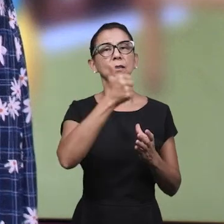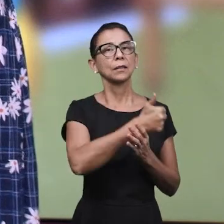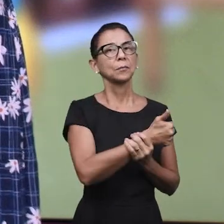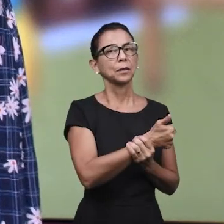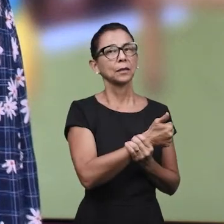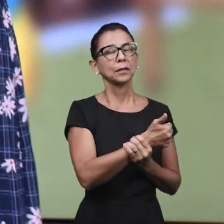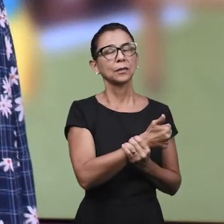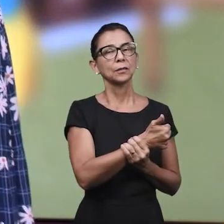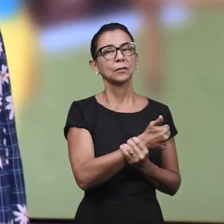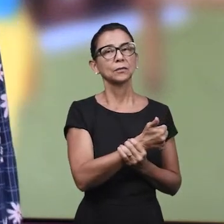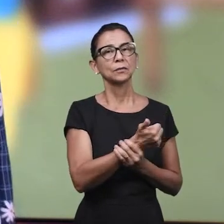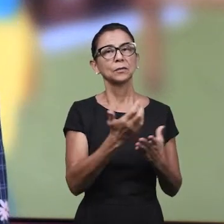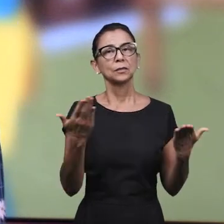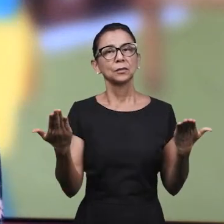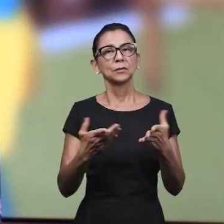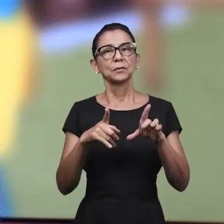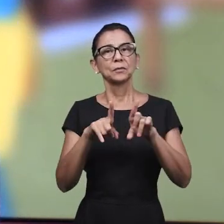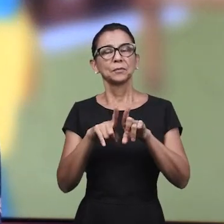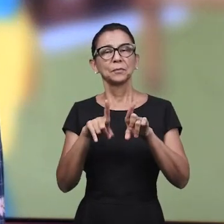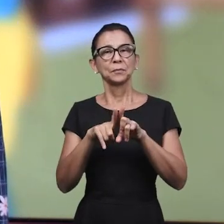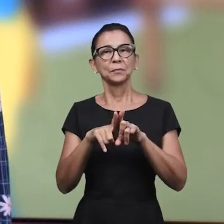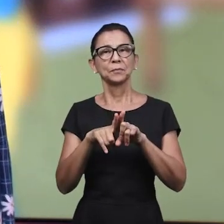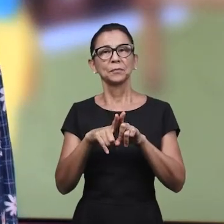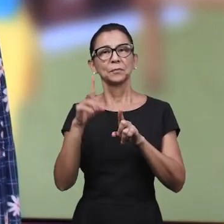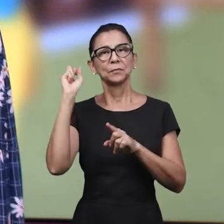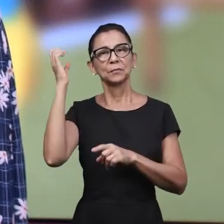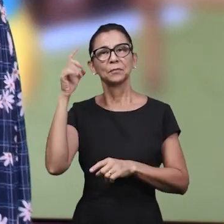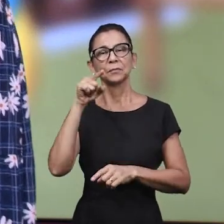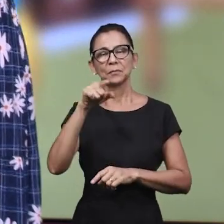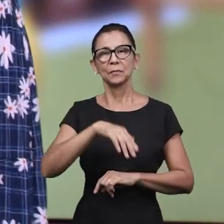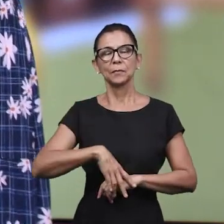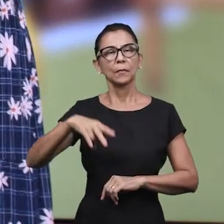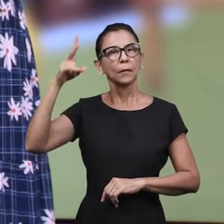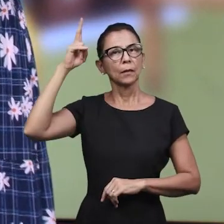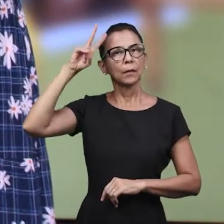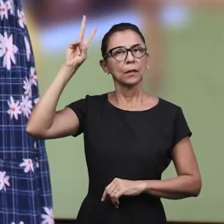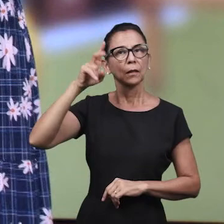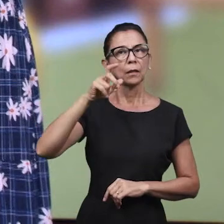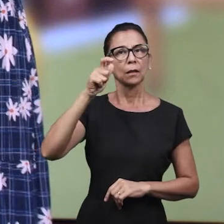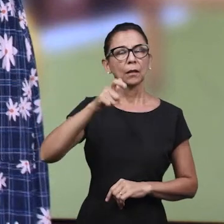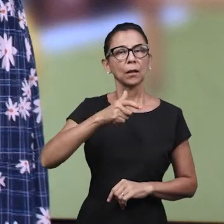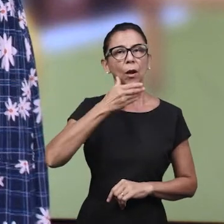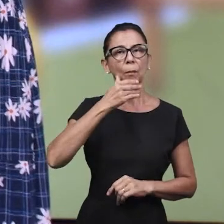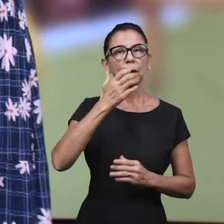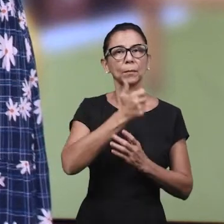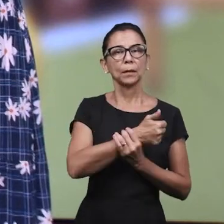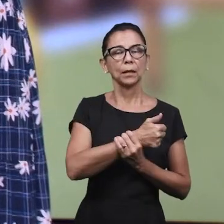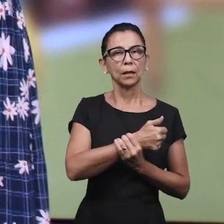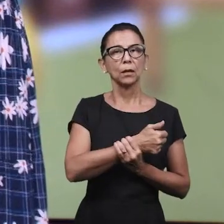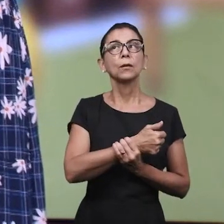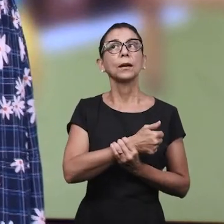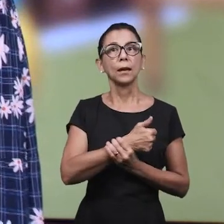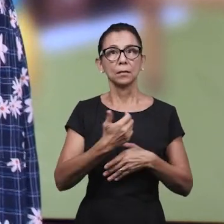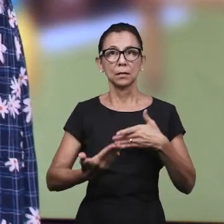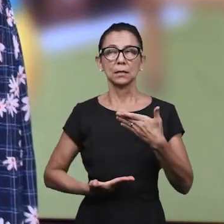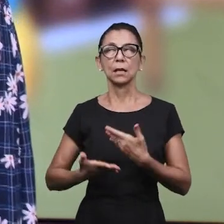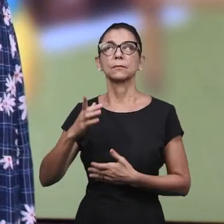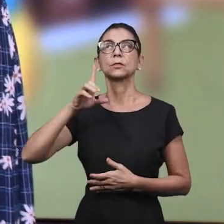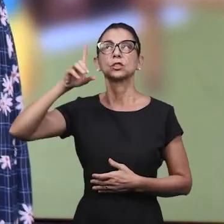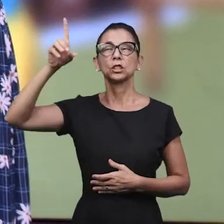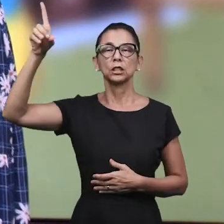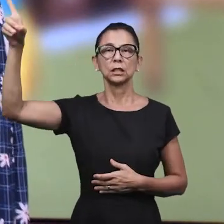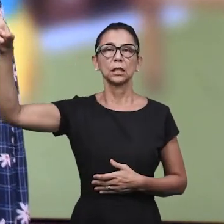Abraham, qu'il veut nous révéler aujourd'hui aussi. Vous vous rappelez qui a été Abraham? Abraham a été un